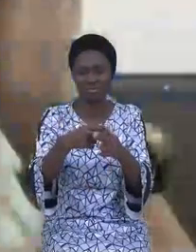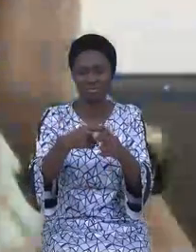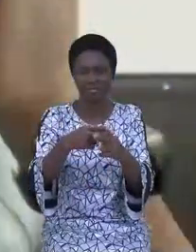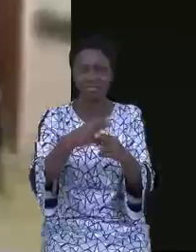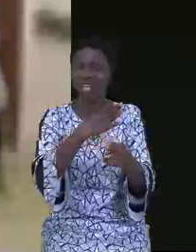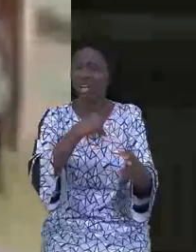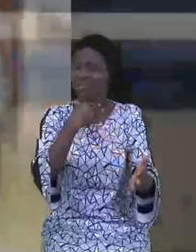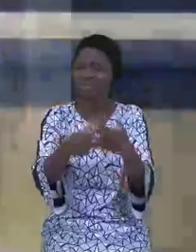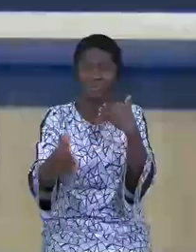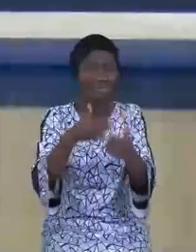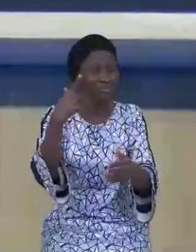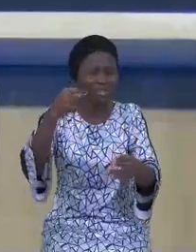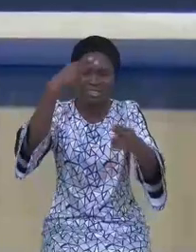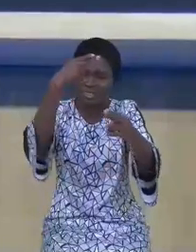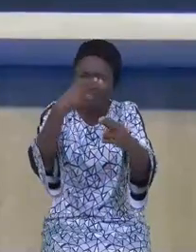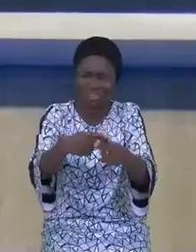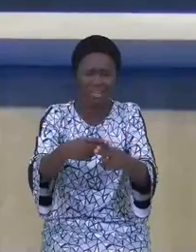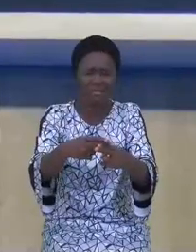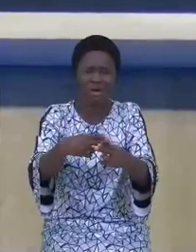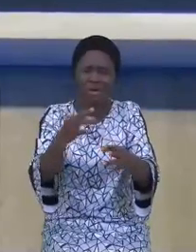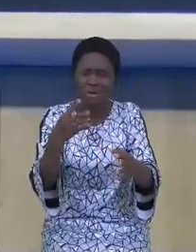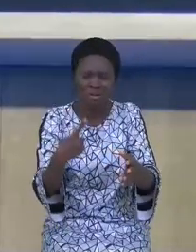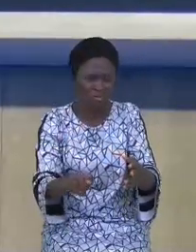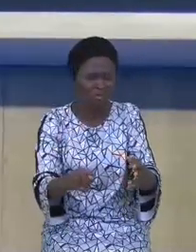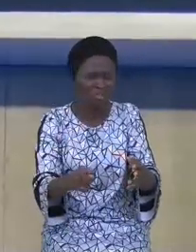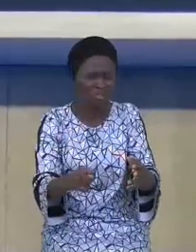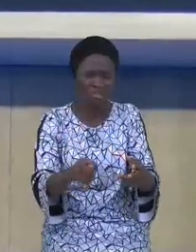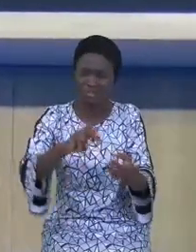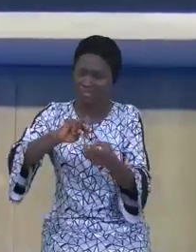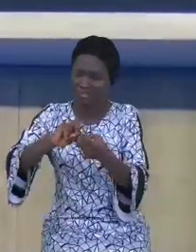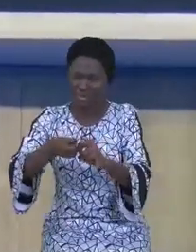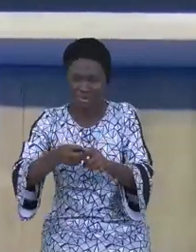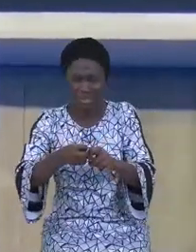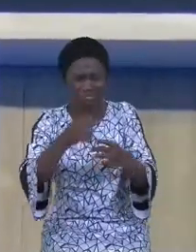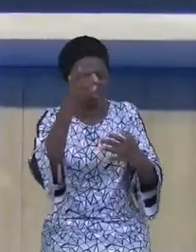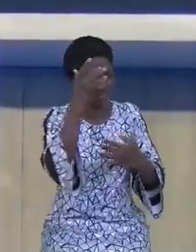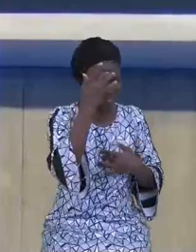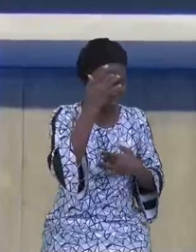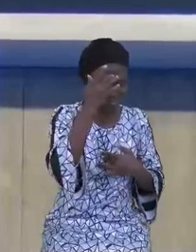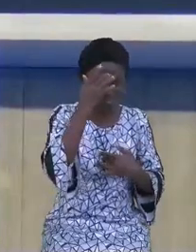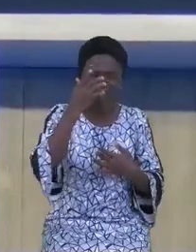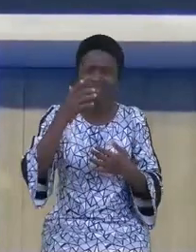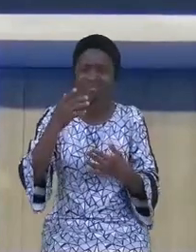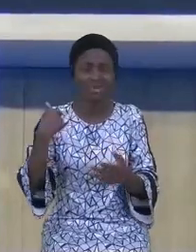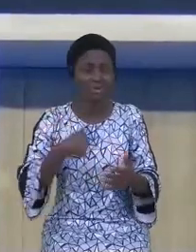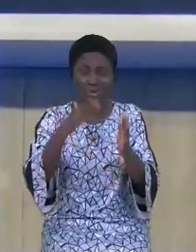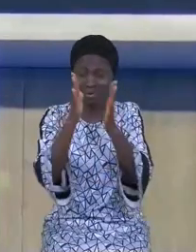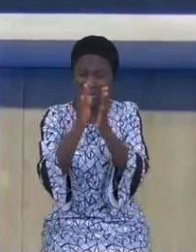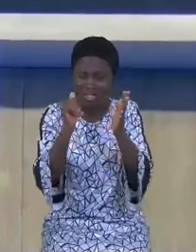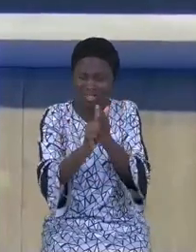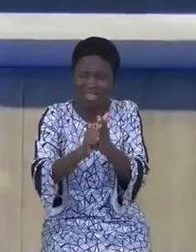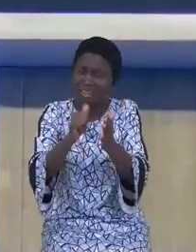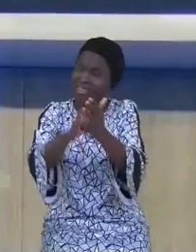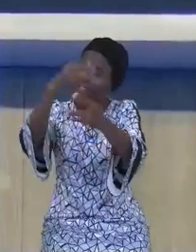Est-ce que quel que soit le nom du problème, de la douleur, nous prions que ce nom